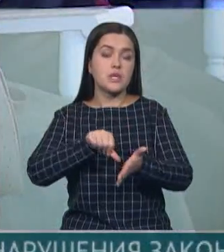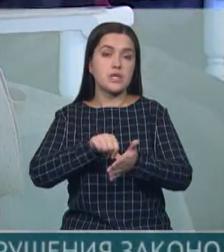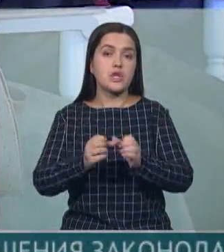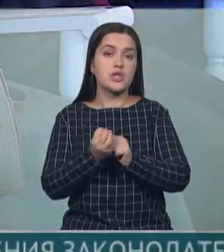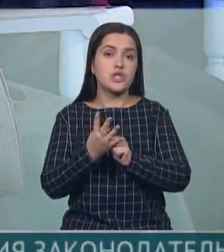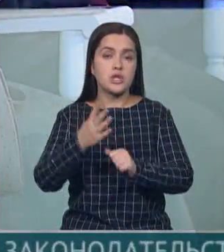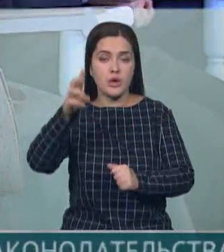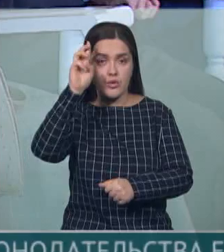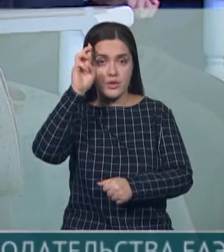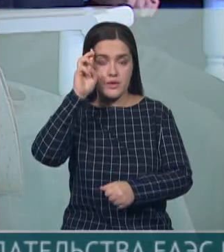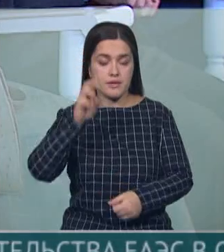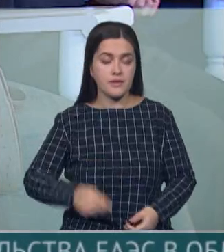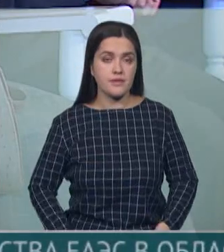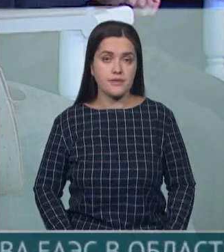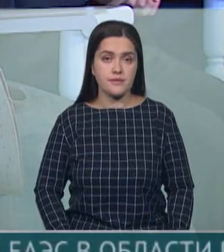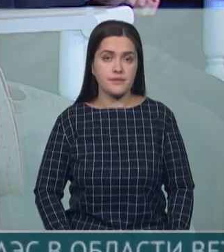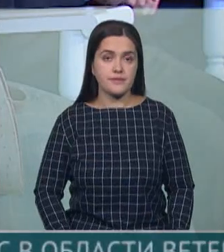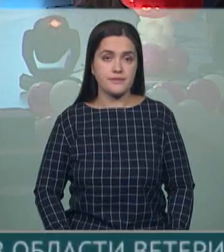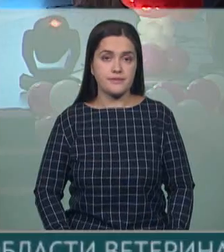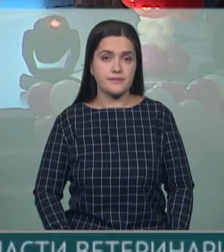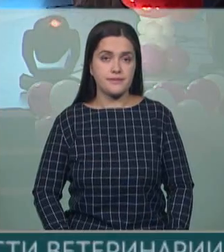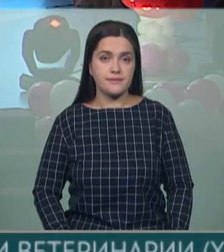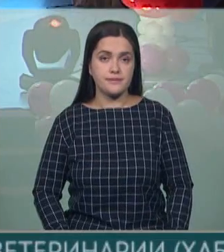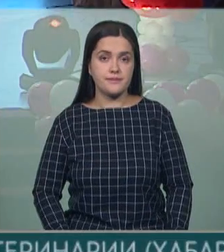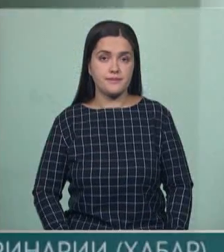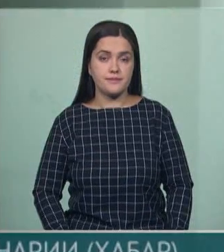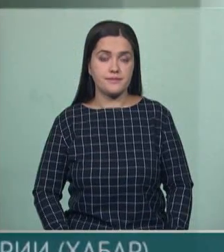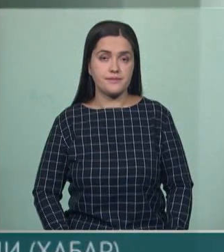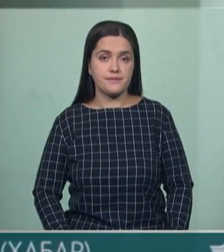состав входят представители 14 государств.